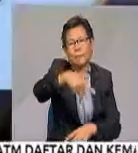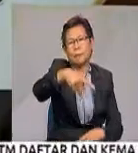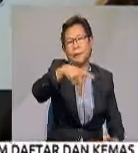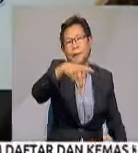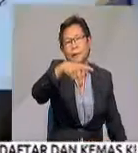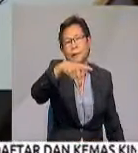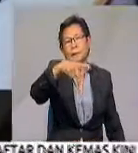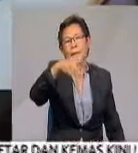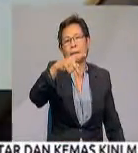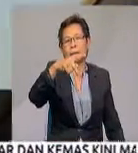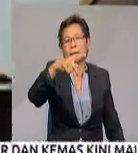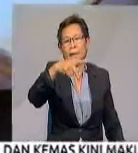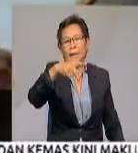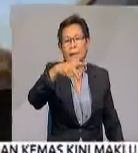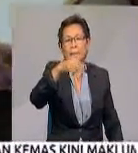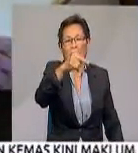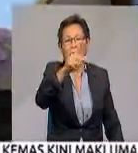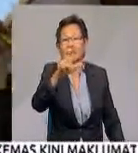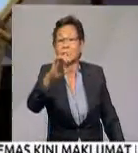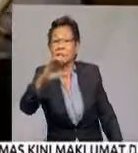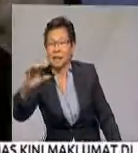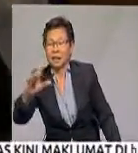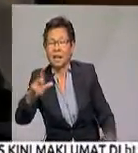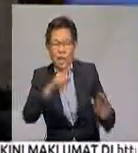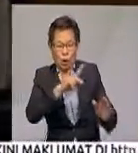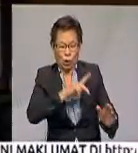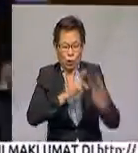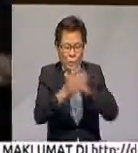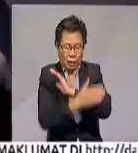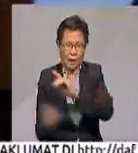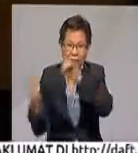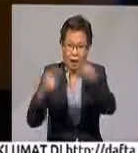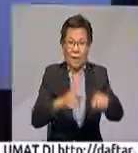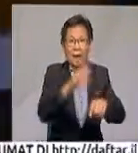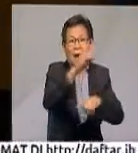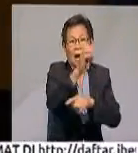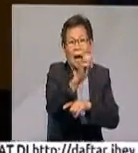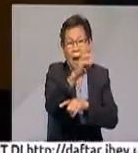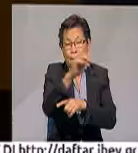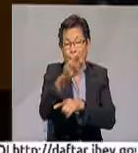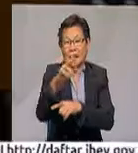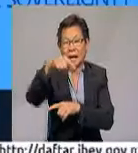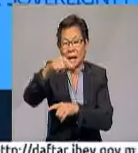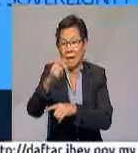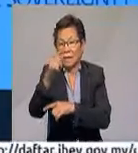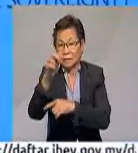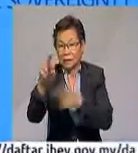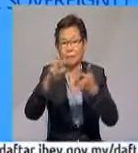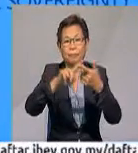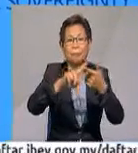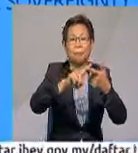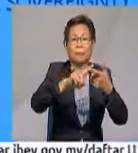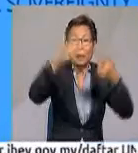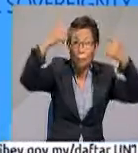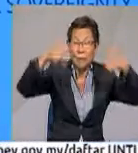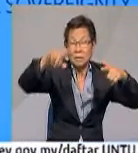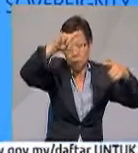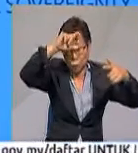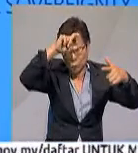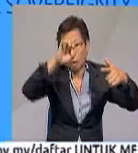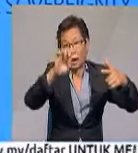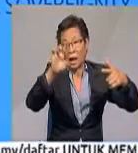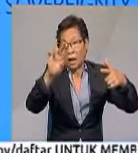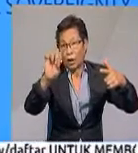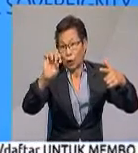Konvensyen Kuala Lumpur. Ketua-ketua negara yang akan hadir adalah Emir Qatar Sheikh Tamim Hamad Al Thani, Presiden Turki